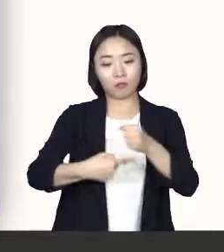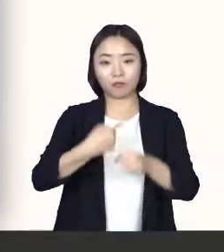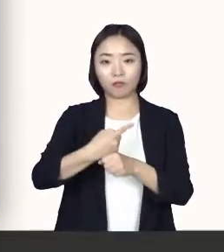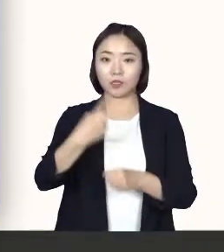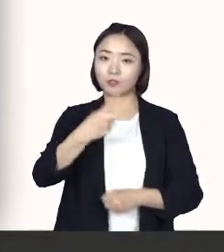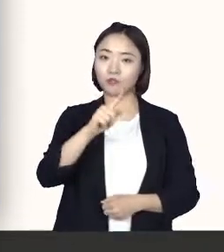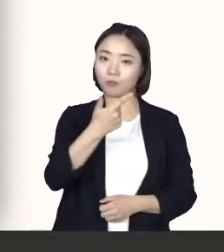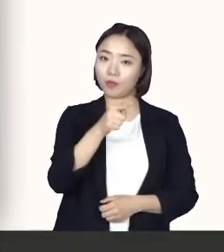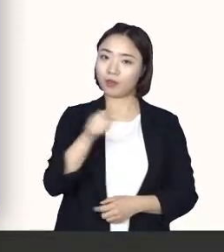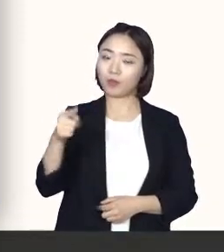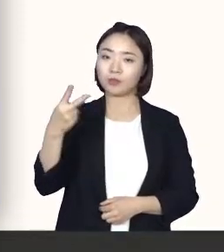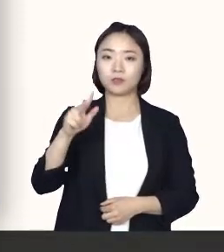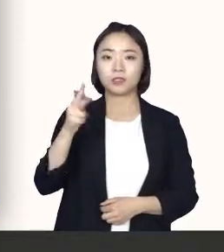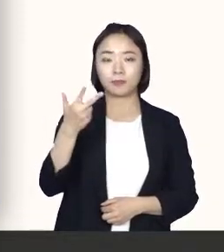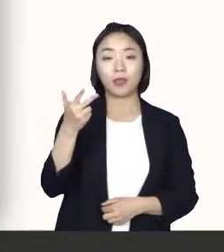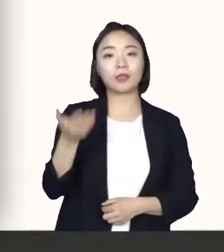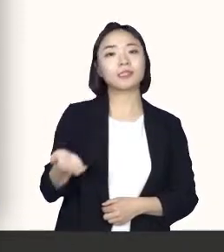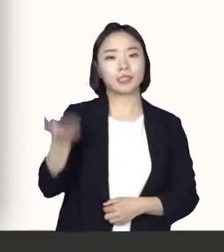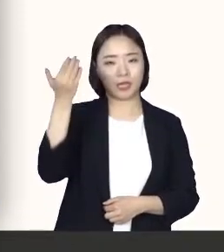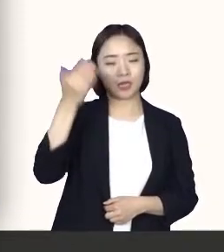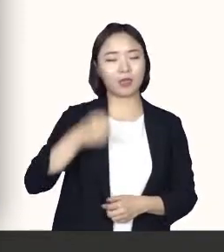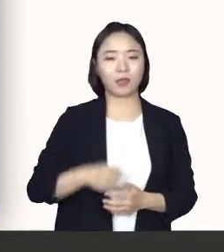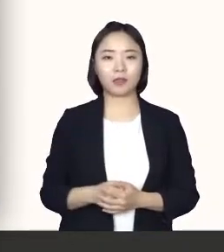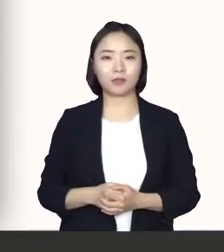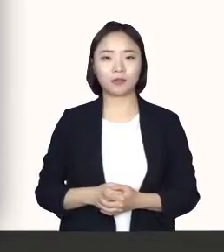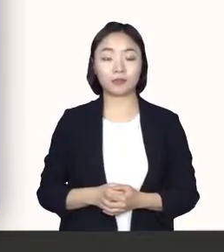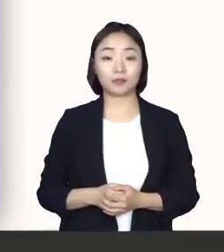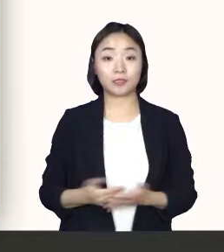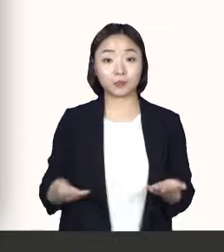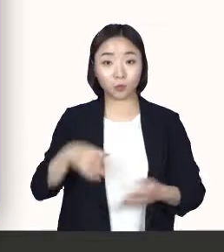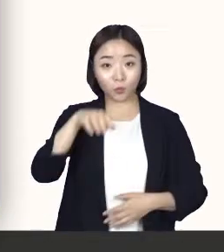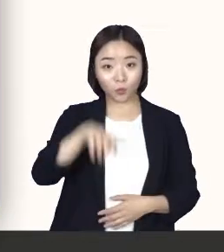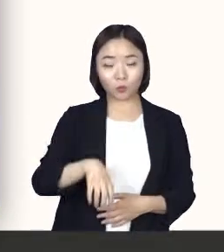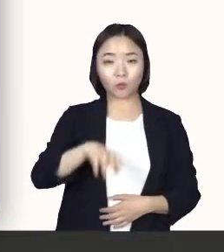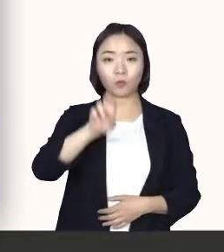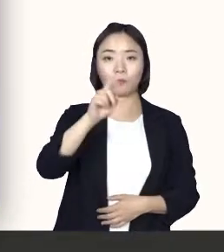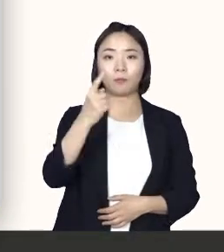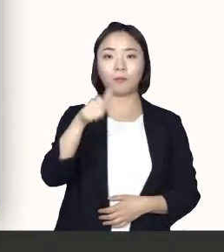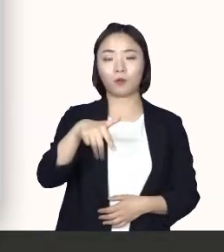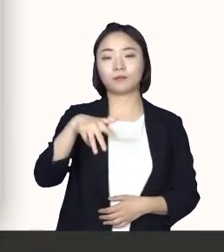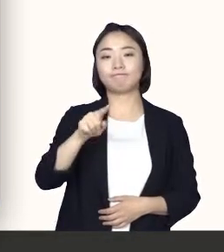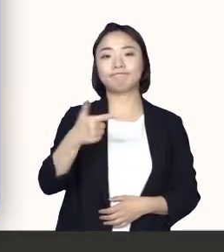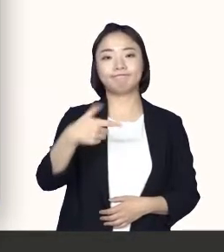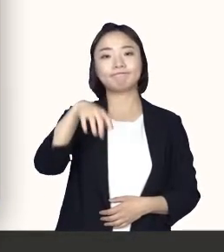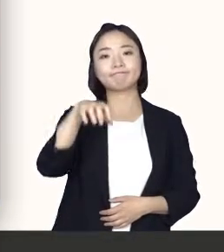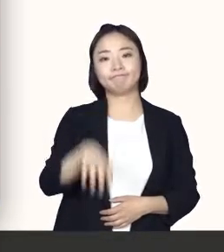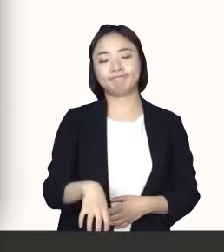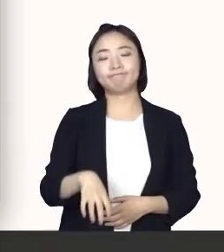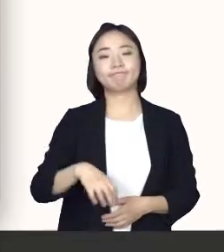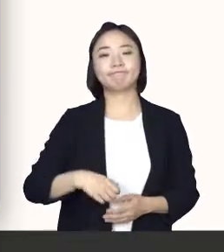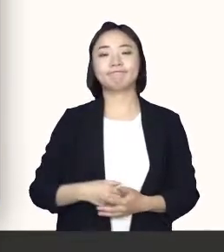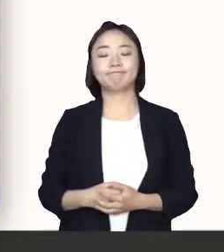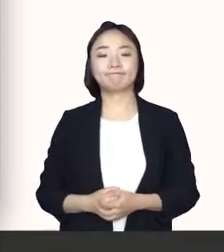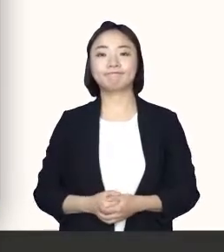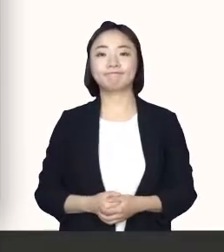연봉 2,600만원에서 2,700만원 이상이며 근무지는 천안시 동남구 목천읍 충절로